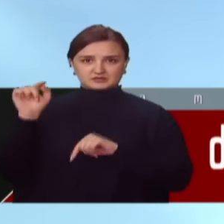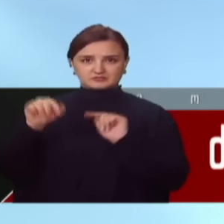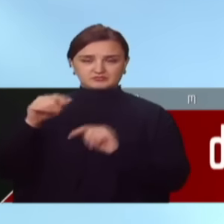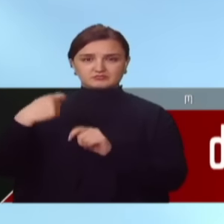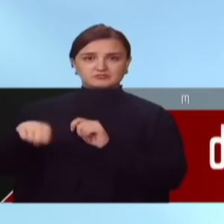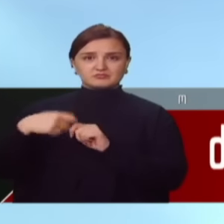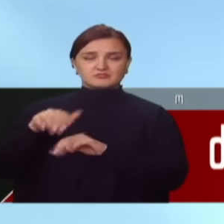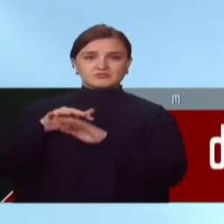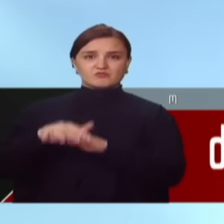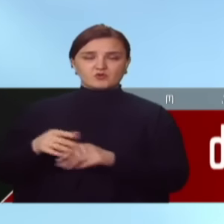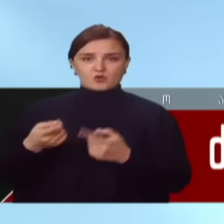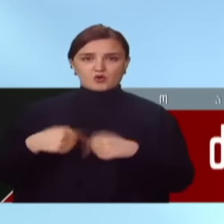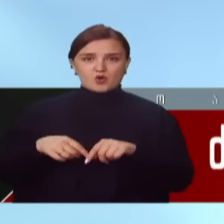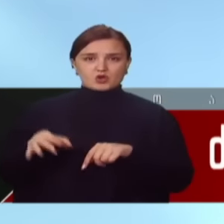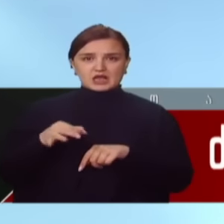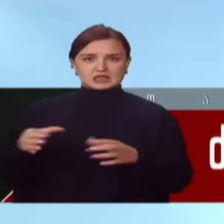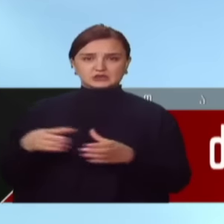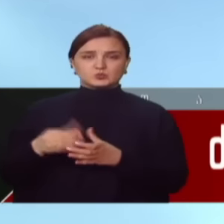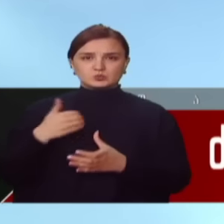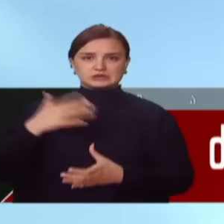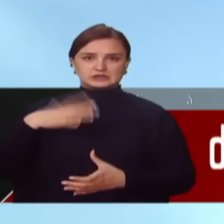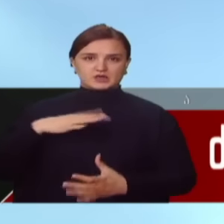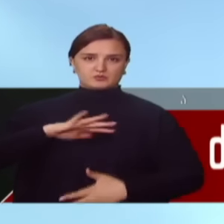ის ორგანიზაცია რომელსაც სურს ქვეყნის არევა და ეს